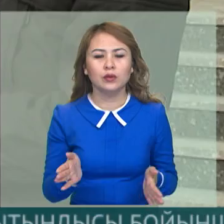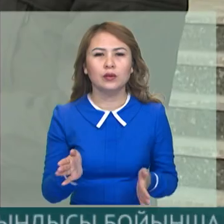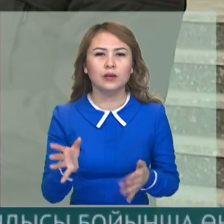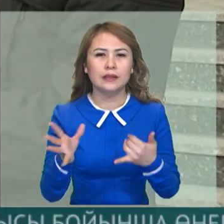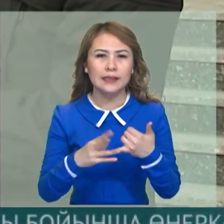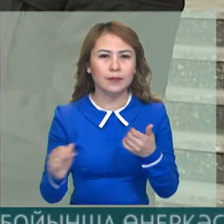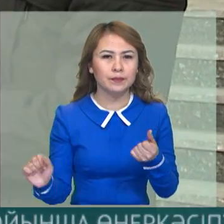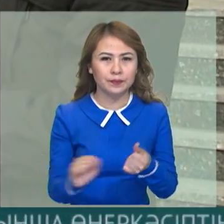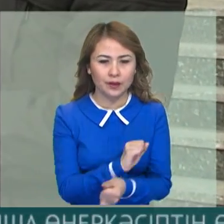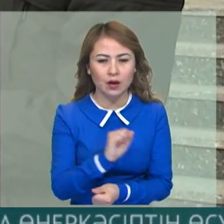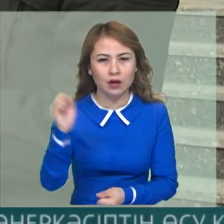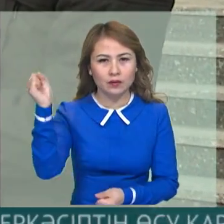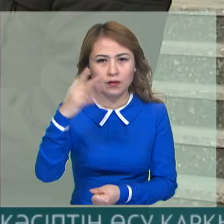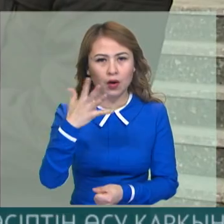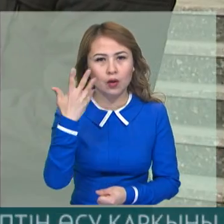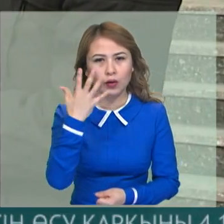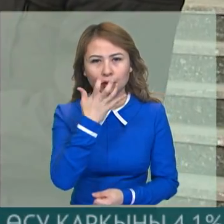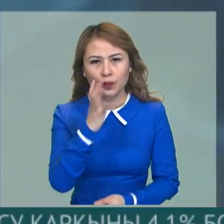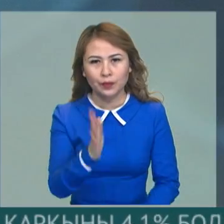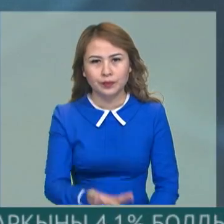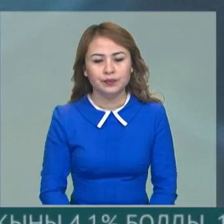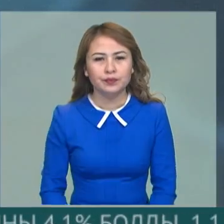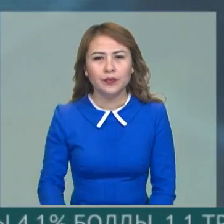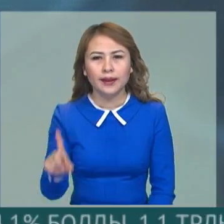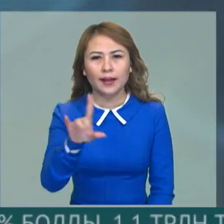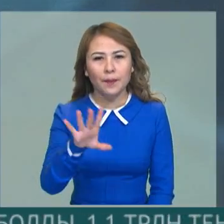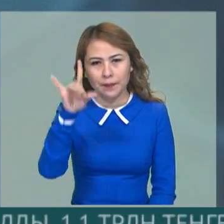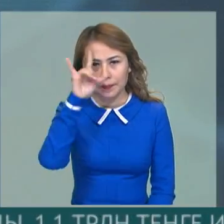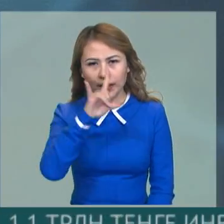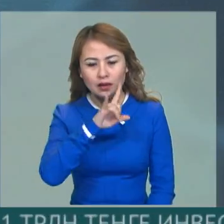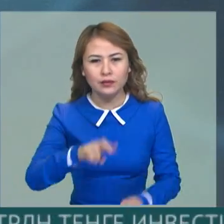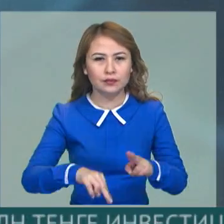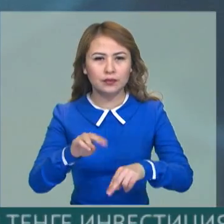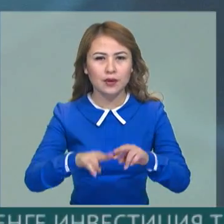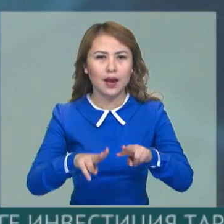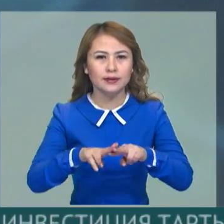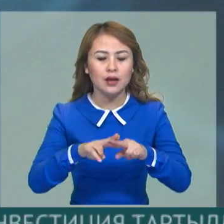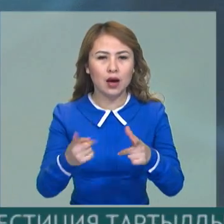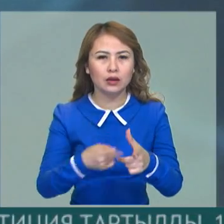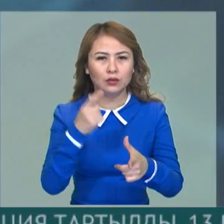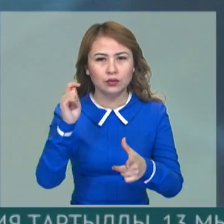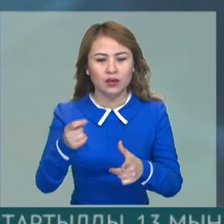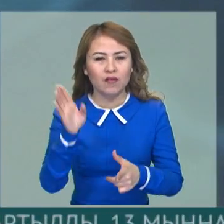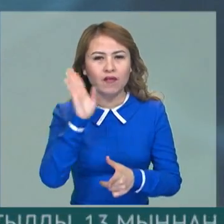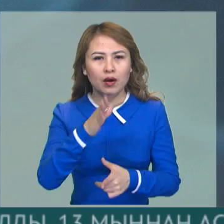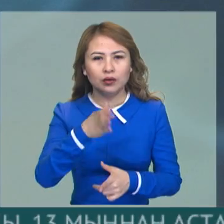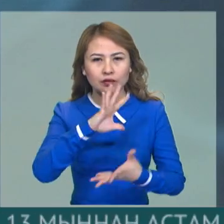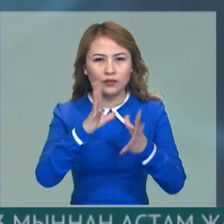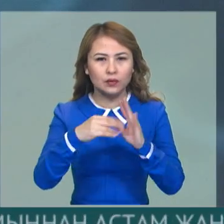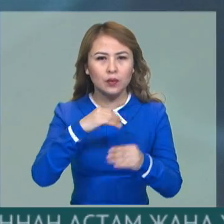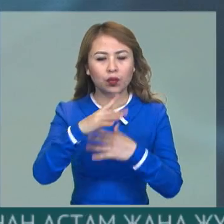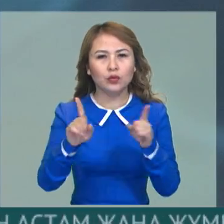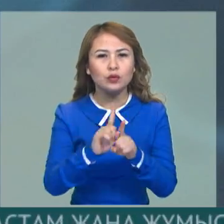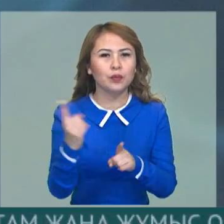боп, ауа райы жылған басталды. Батыс қазақстандық құрылысшылар Астана атауының ауысуын қызу